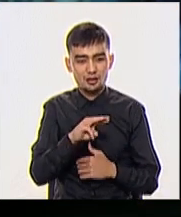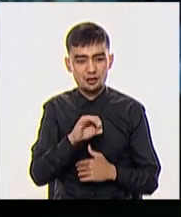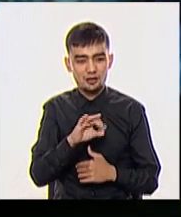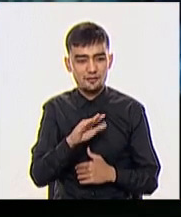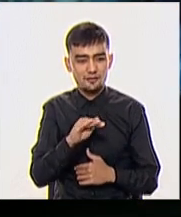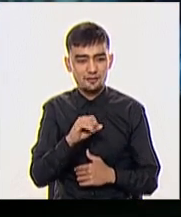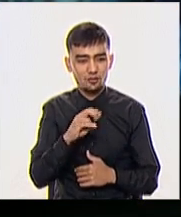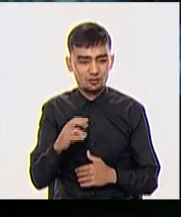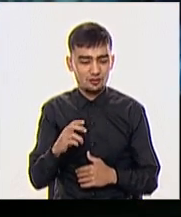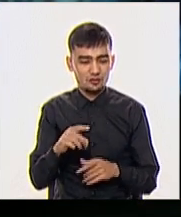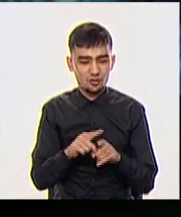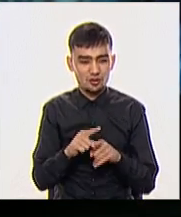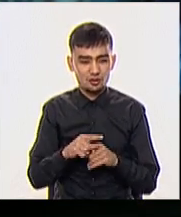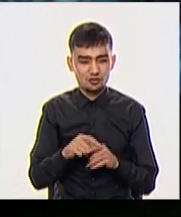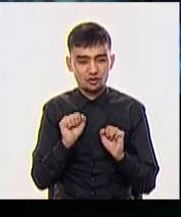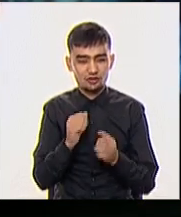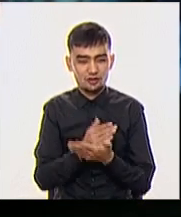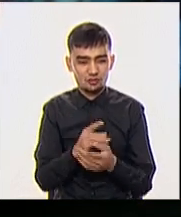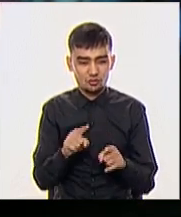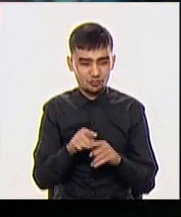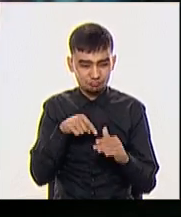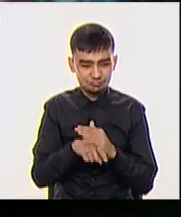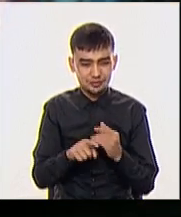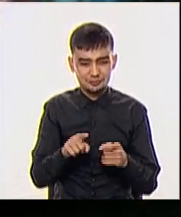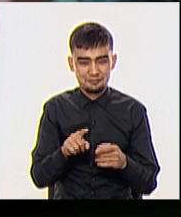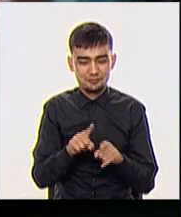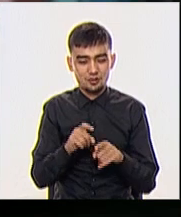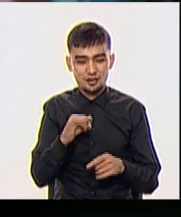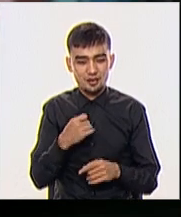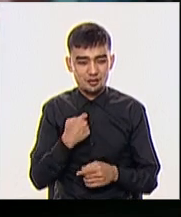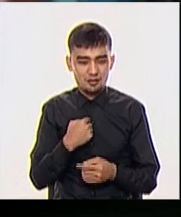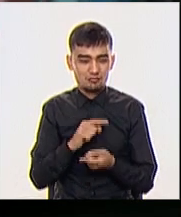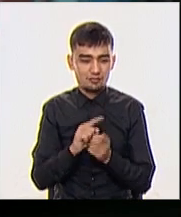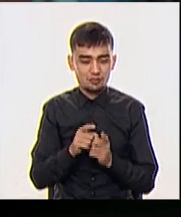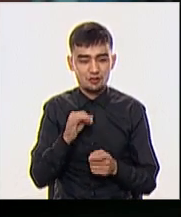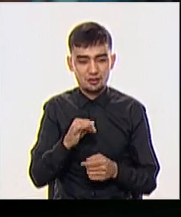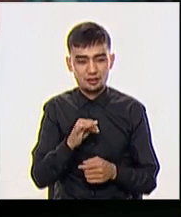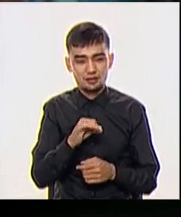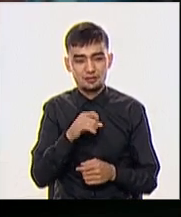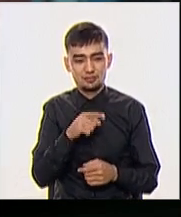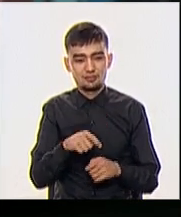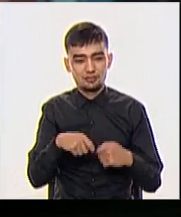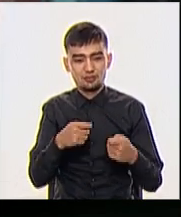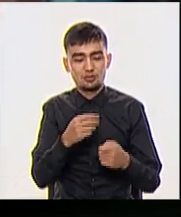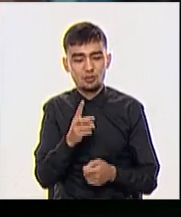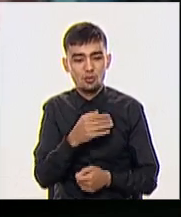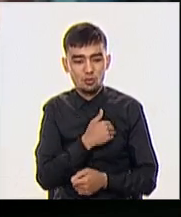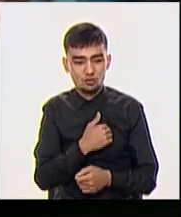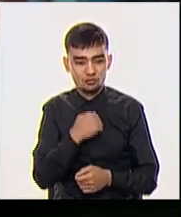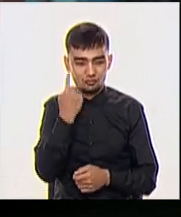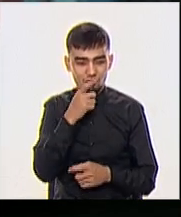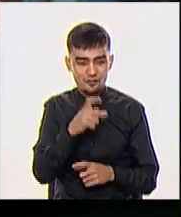мүддесін қорғап отырды бәрібір түбегегенде. Сондықтан мен оған келіспеймін. Латифундистің, әрбір латифундистің мүддесін